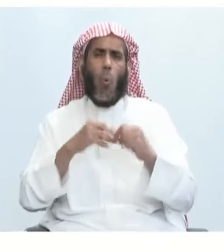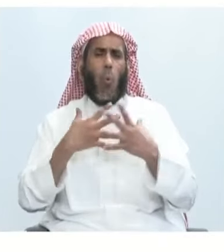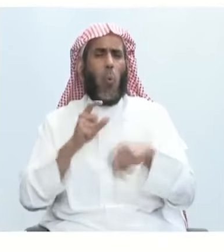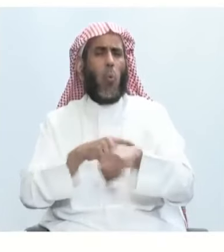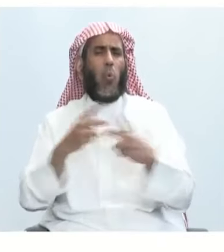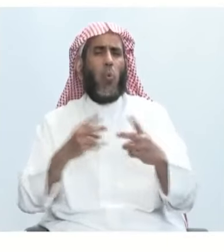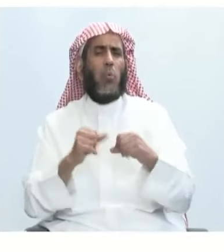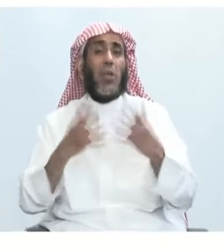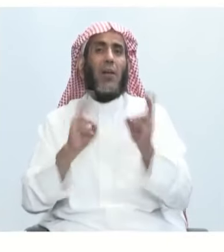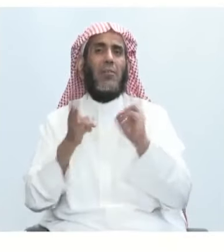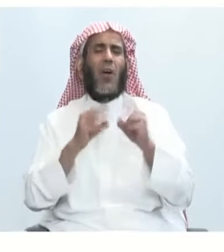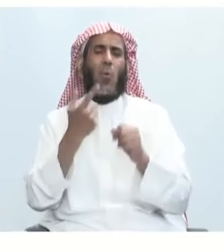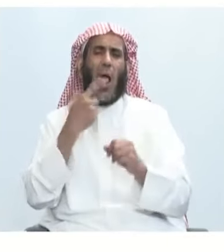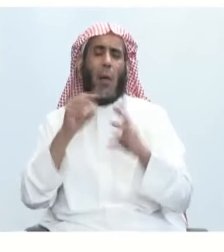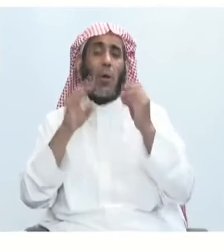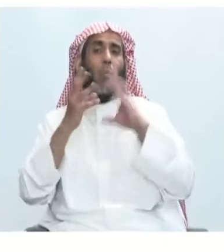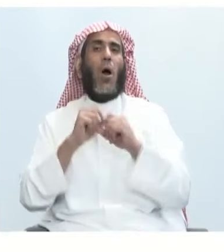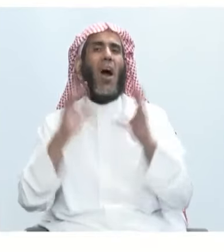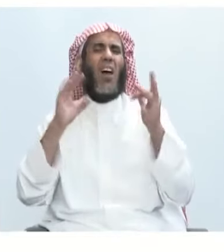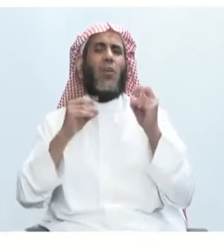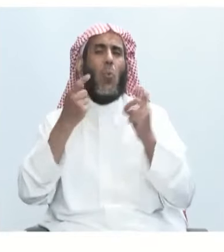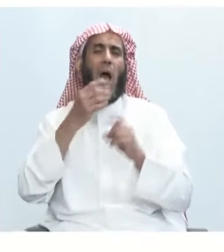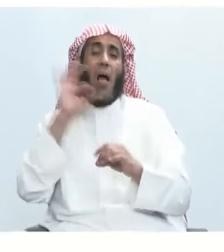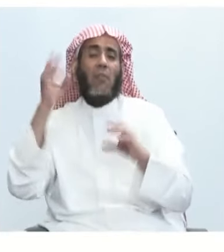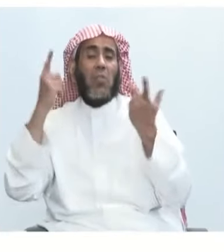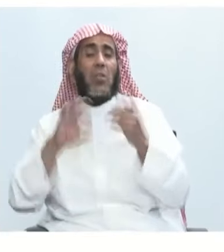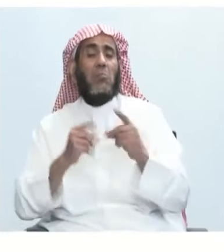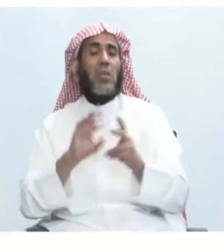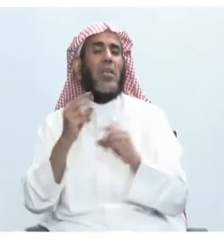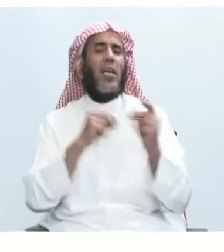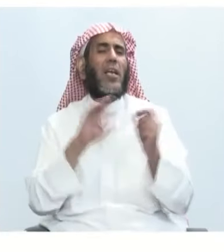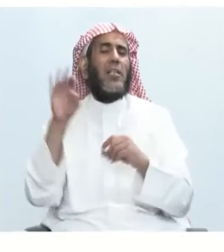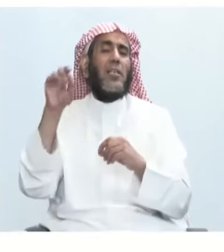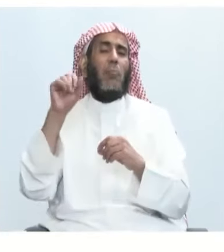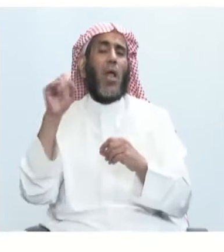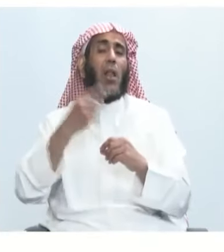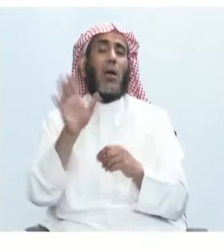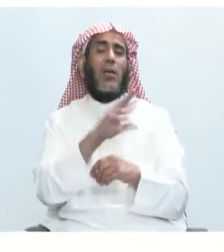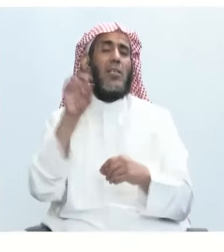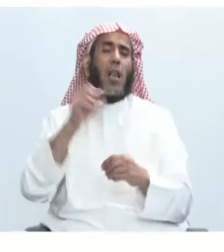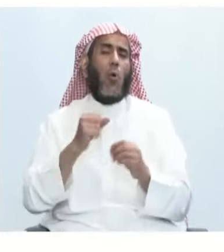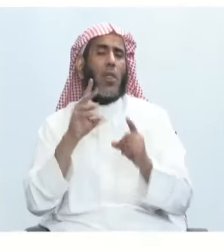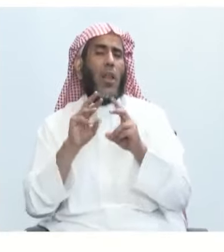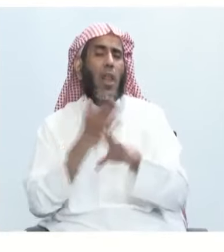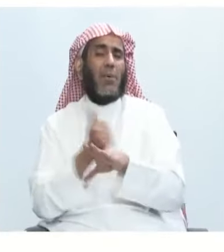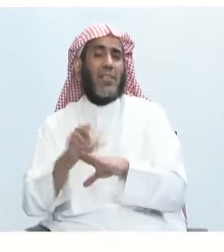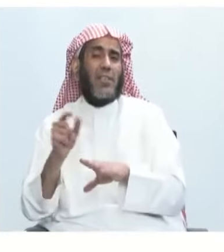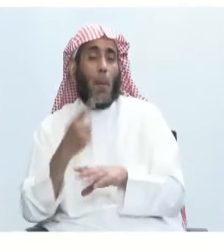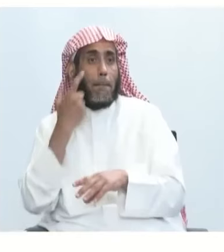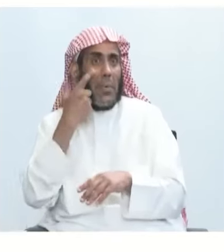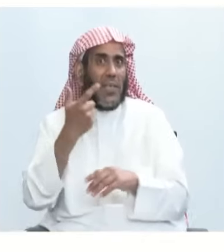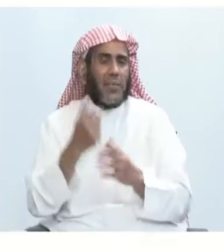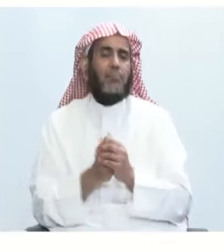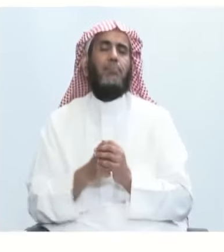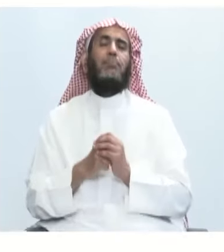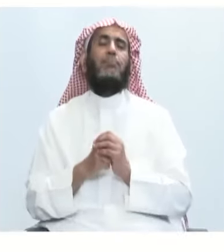طويله ثم جرا احتفال احمر واخضر و من حكايه من حكايه الجسر عبد الله السالمي وهذ هذا النمط هو نمط بصري